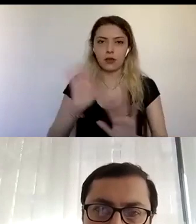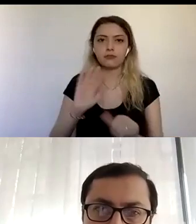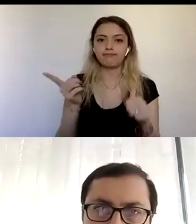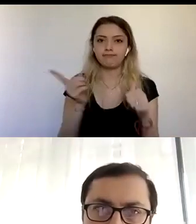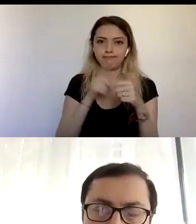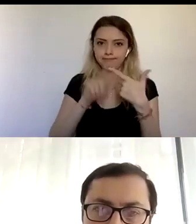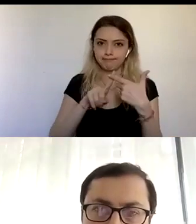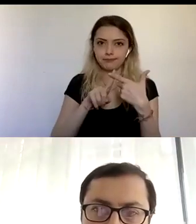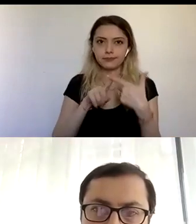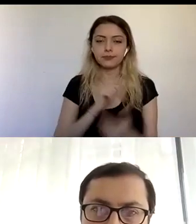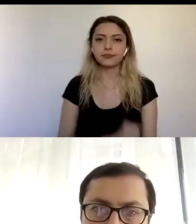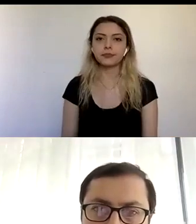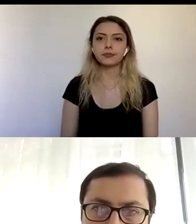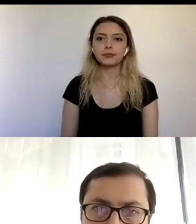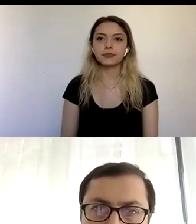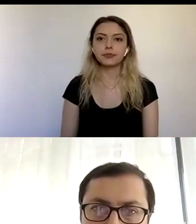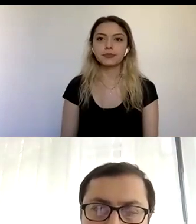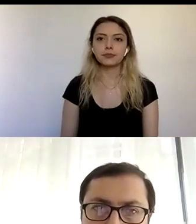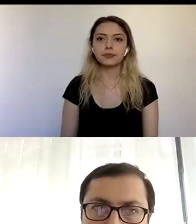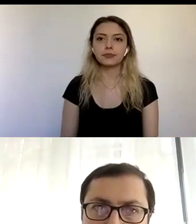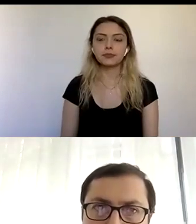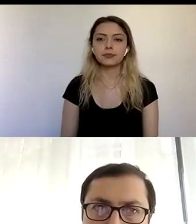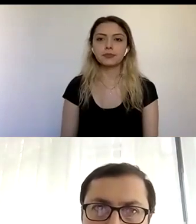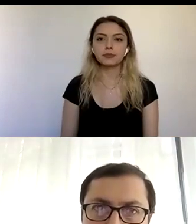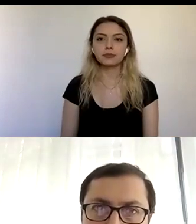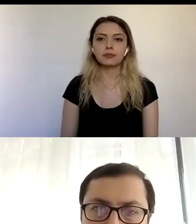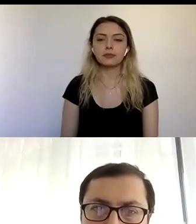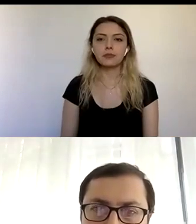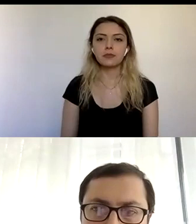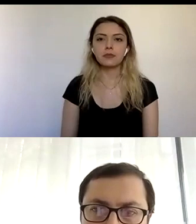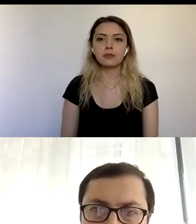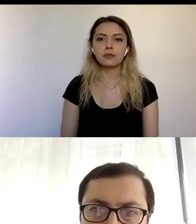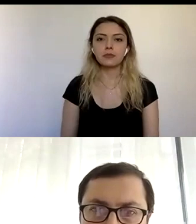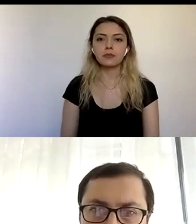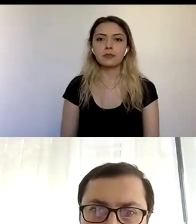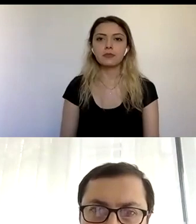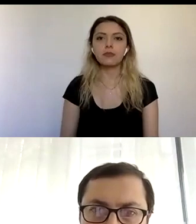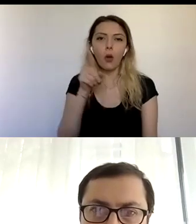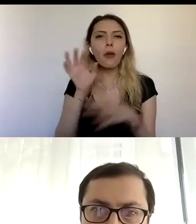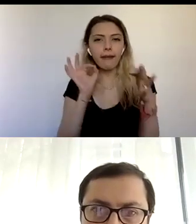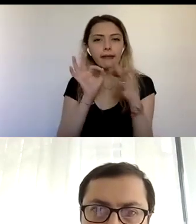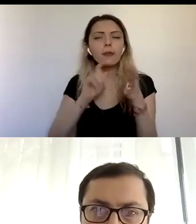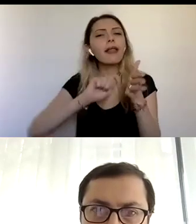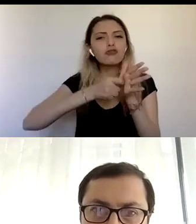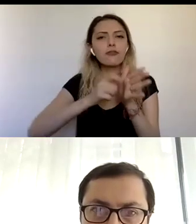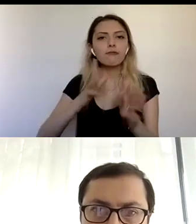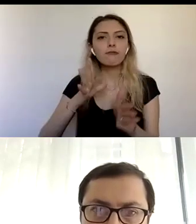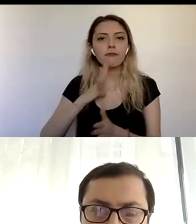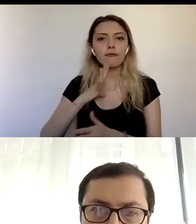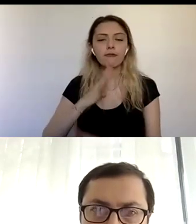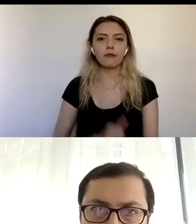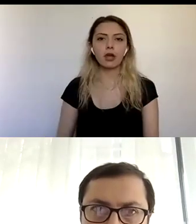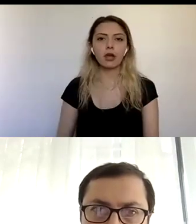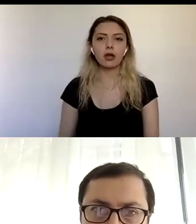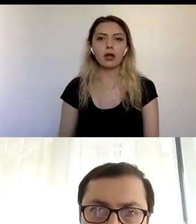İkincisi, oradaki iletişim zaten hali hazırda şifrelenmiş durumda. Eğer bunun bir ekran